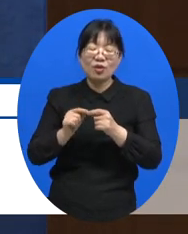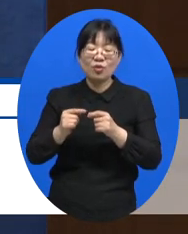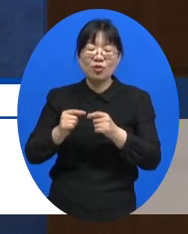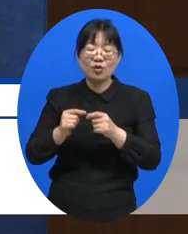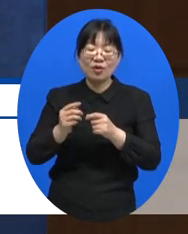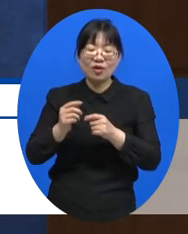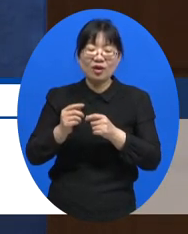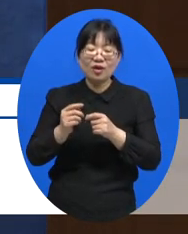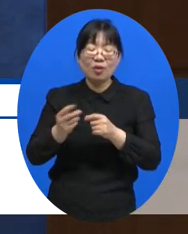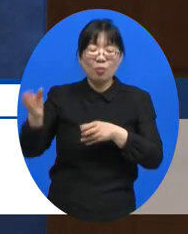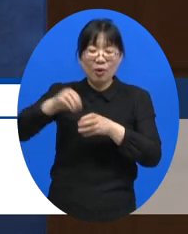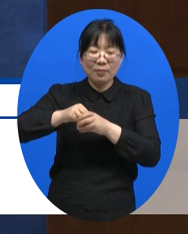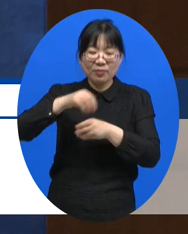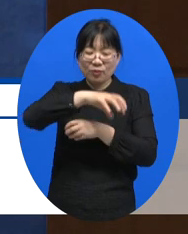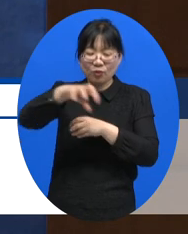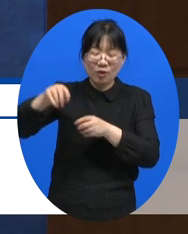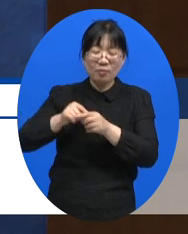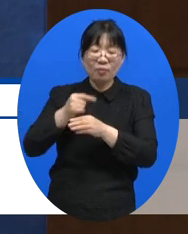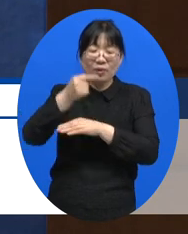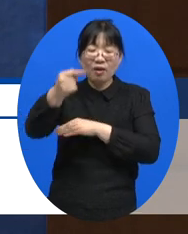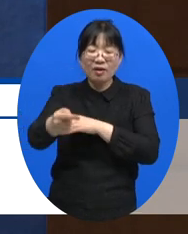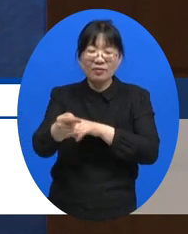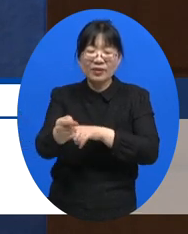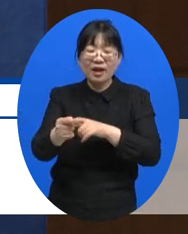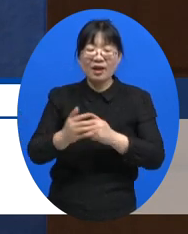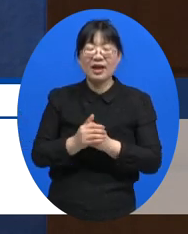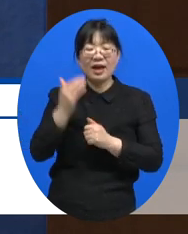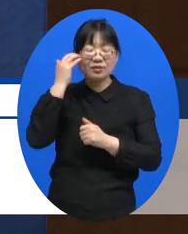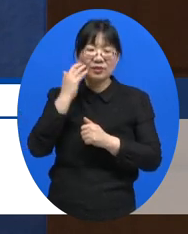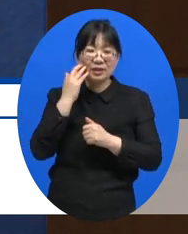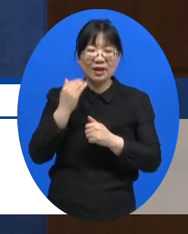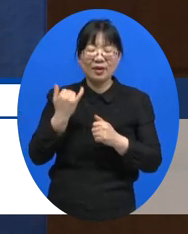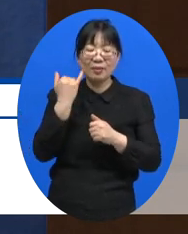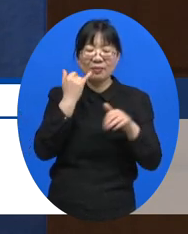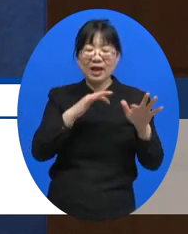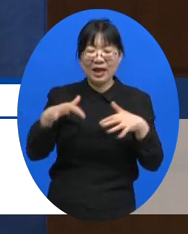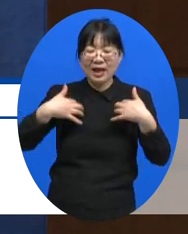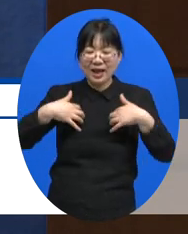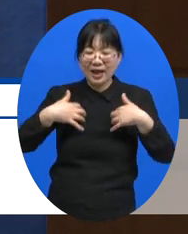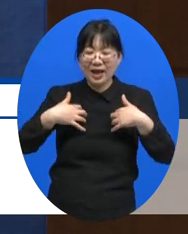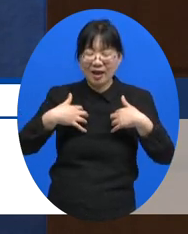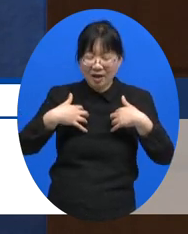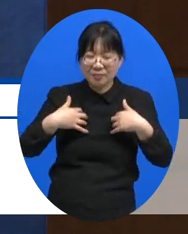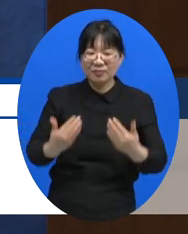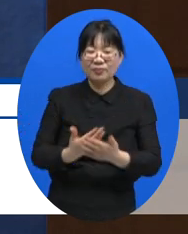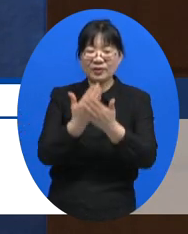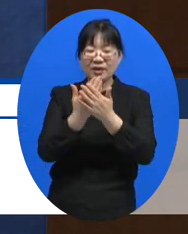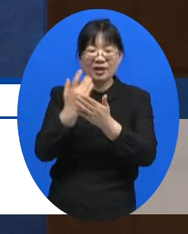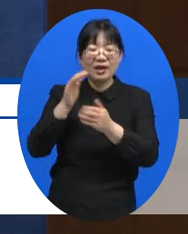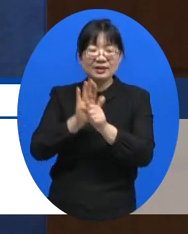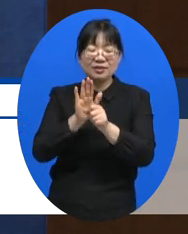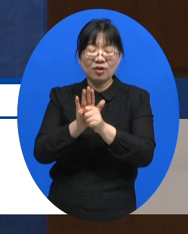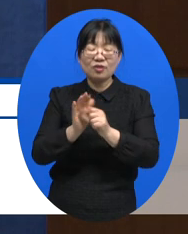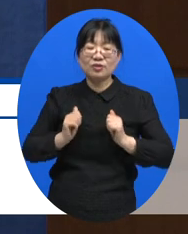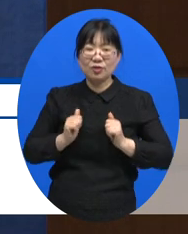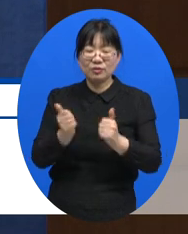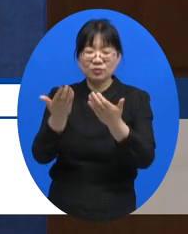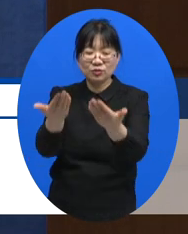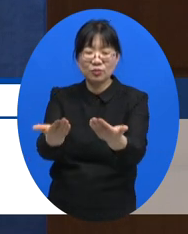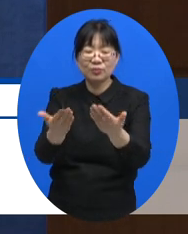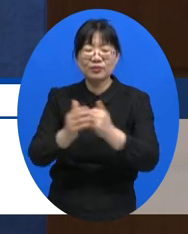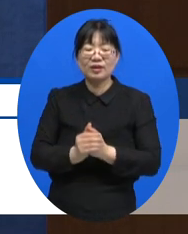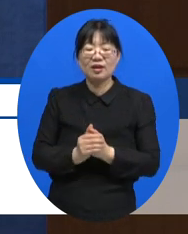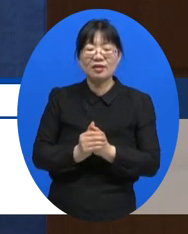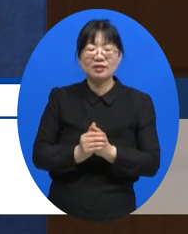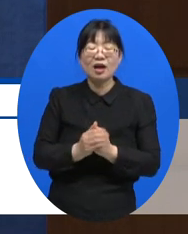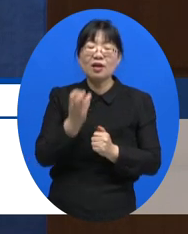벗어나서 대한민국의 해양 레저 산업 발전에 관심과 지원을 아끼지 않겠다는 말씀을 드립니다. 해양 레저